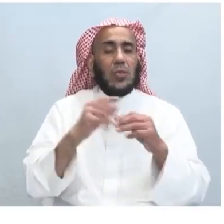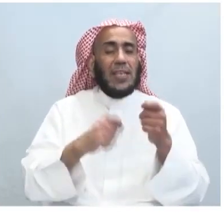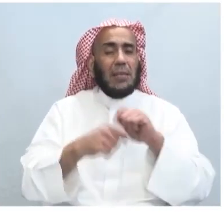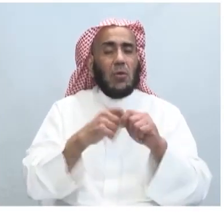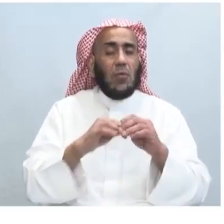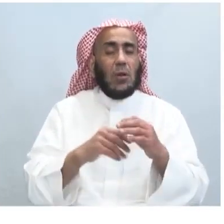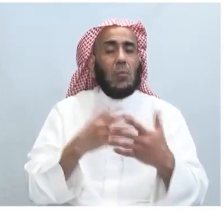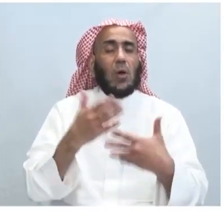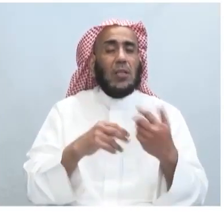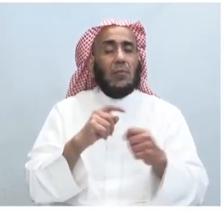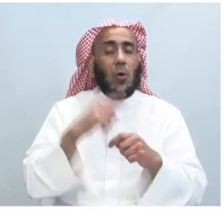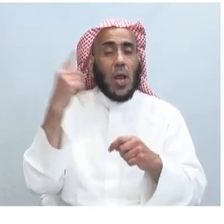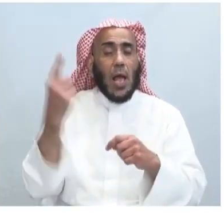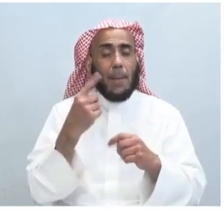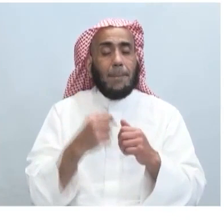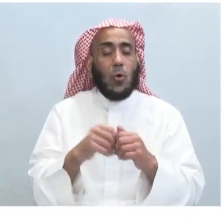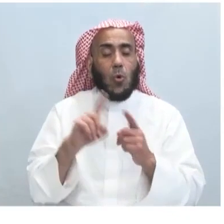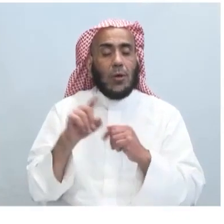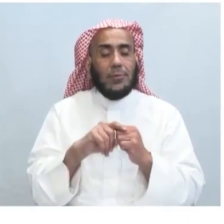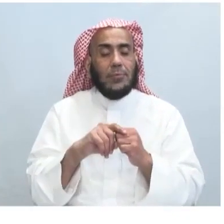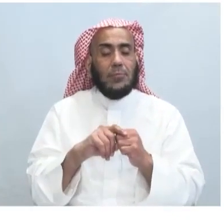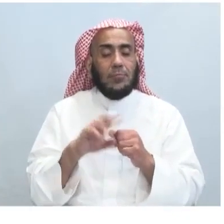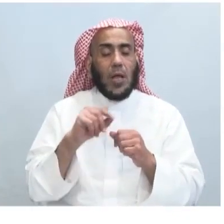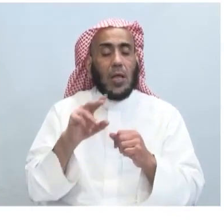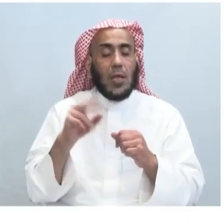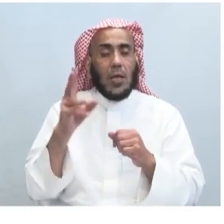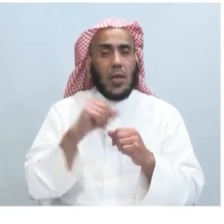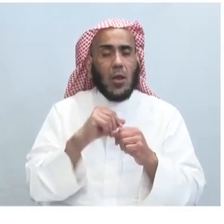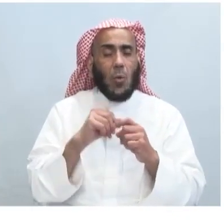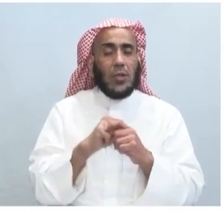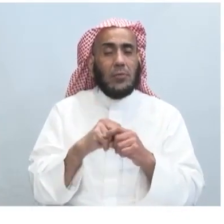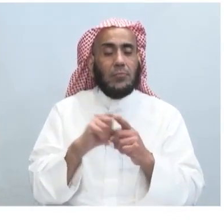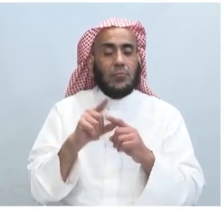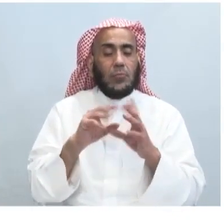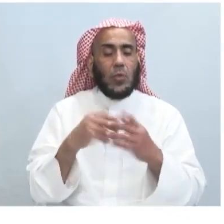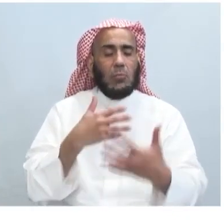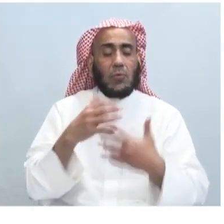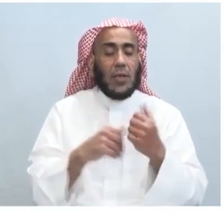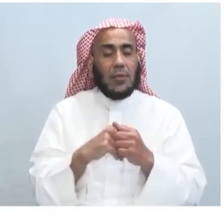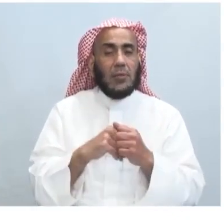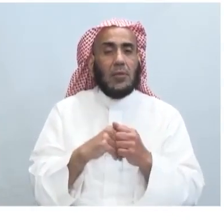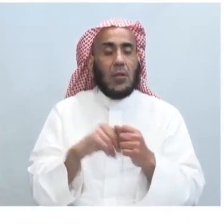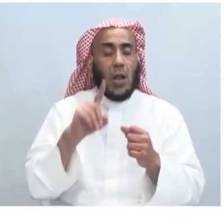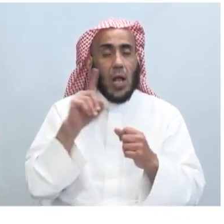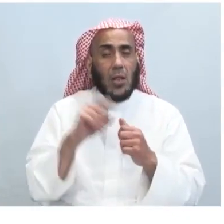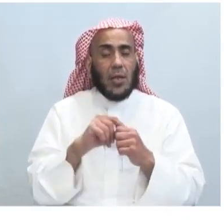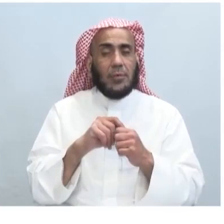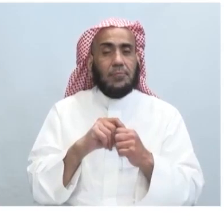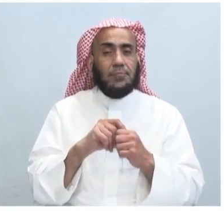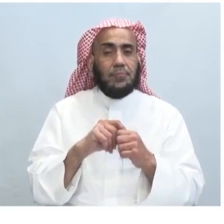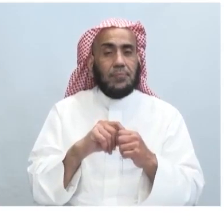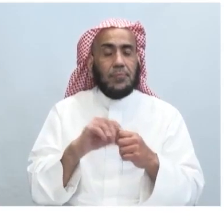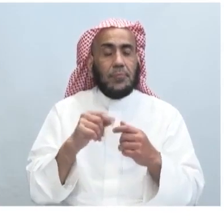لمعادله التفاعل العام هذا هو هو هذه هي النواتج وهذه هي المتفاعلات ولاحظ انها